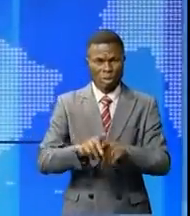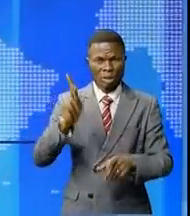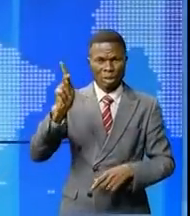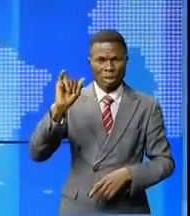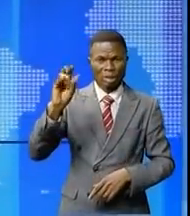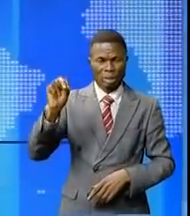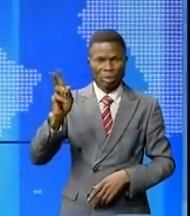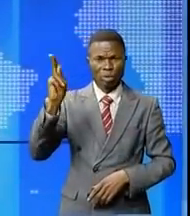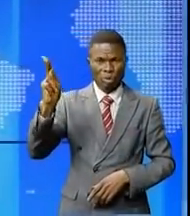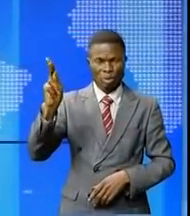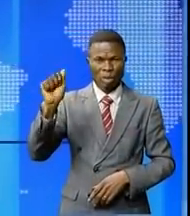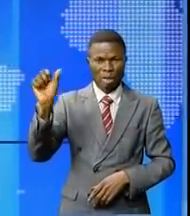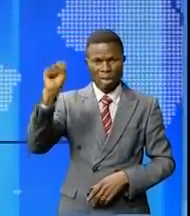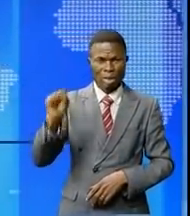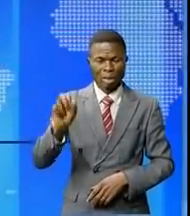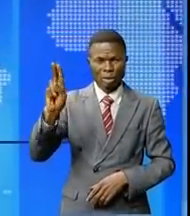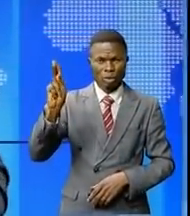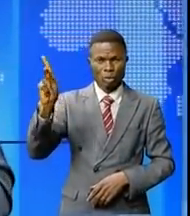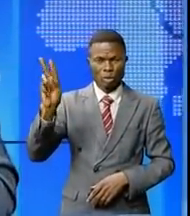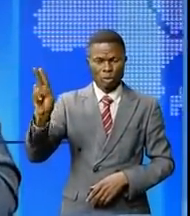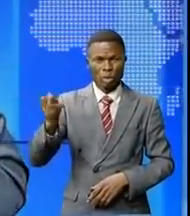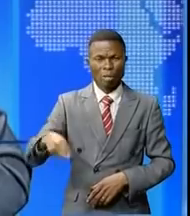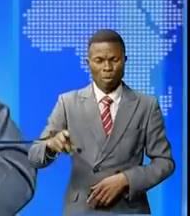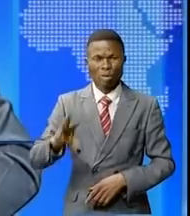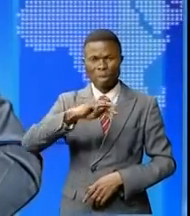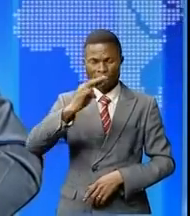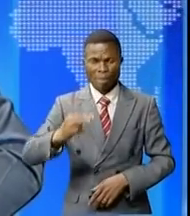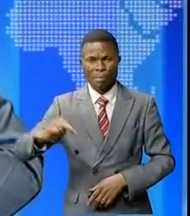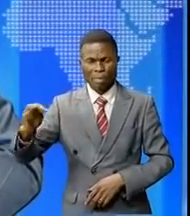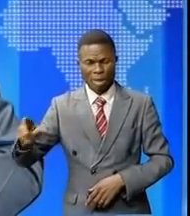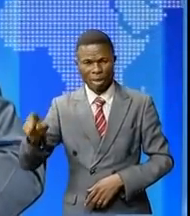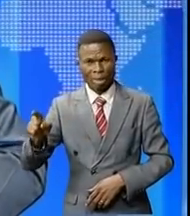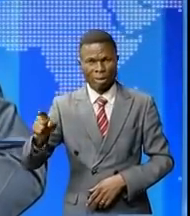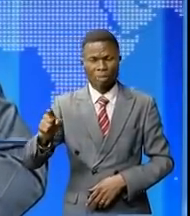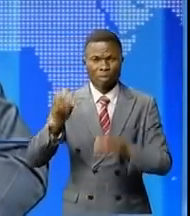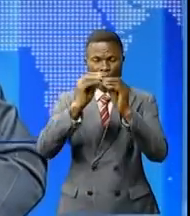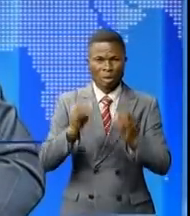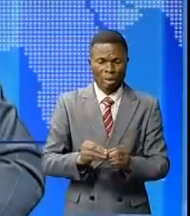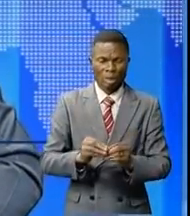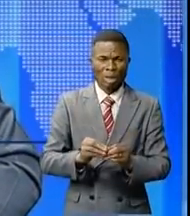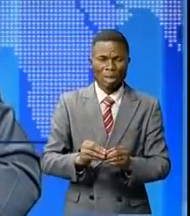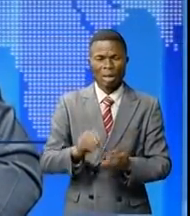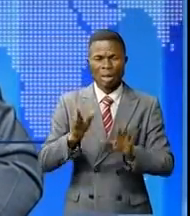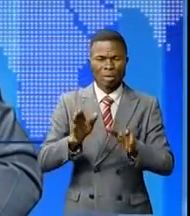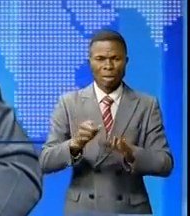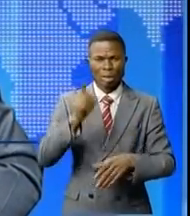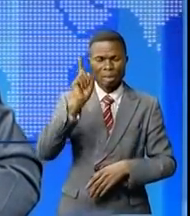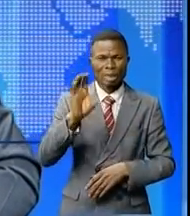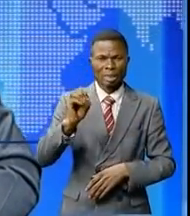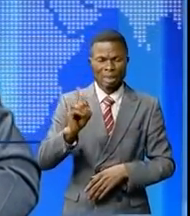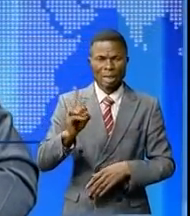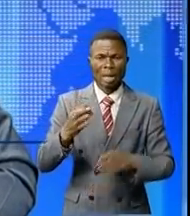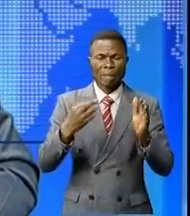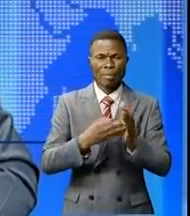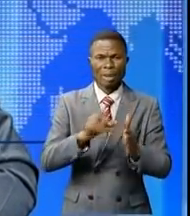nous sommes là dont la province du maniema donc pour le coût est évalué à plus ou moins 159 milles